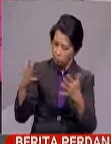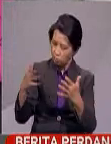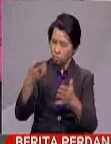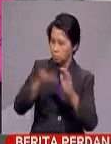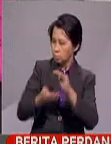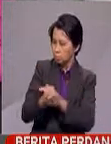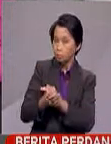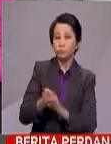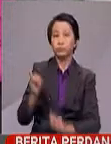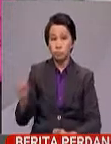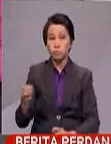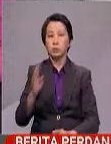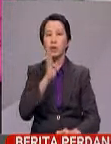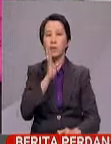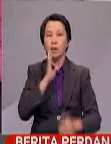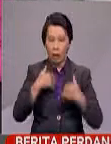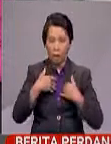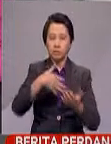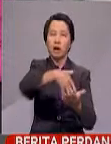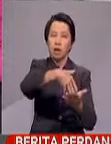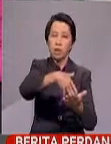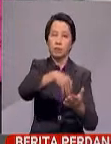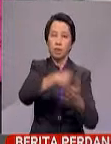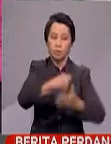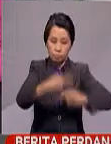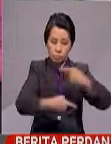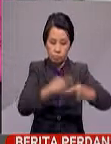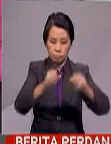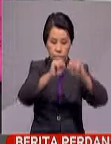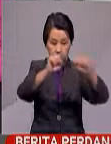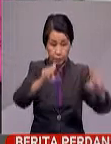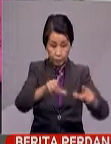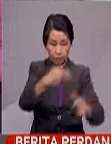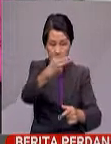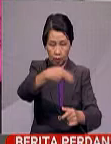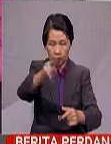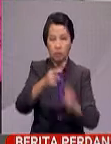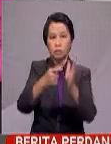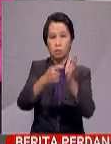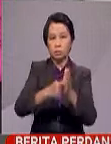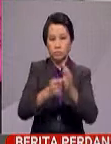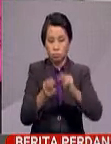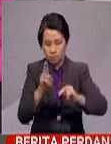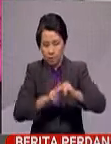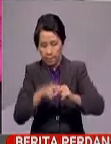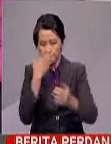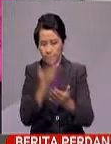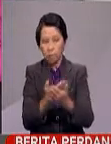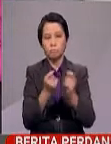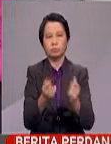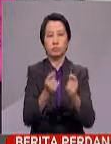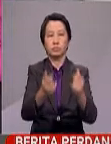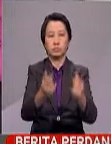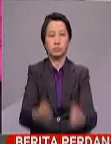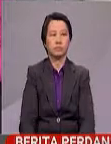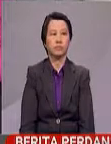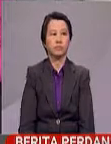Bagaimanapun, beliau mengakui terdapat sedikit kelemahan dalam proses pensijilan halal yang memerlukan penambahbaikan segera.